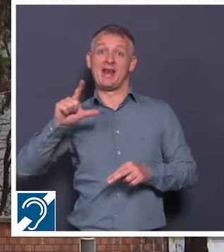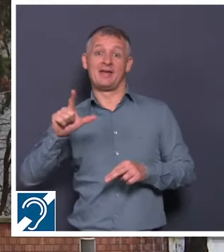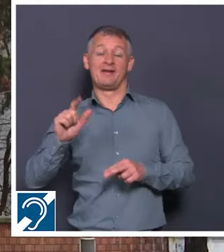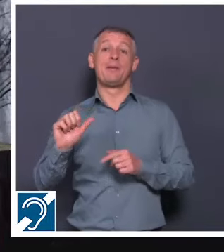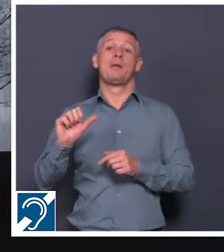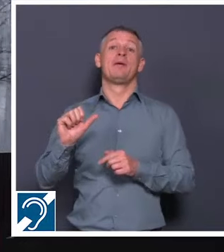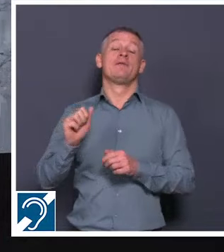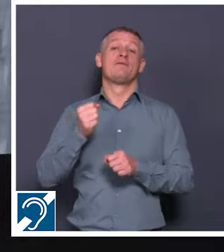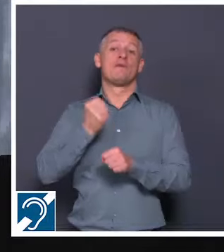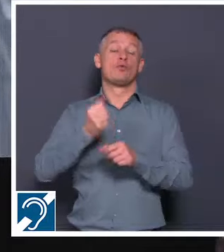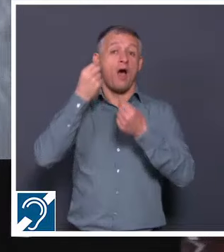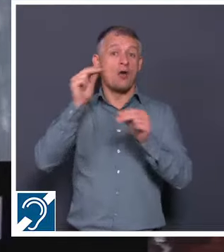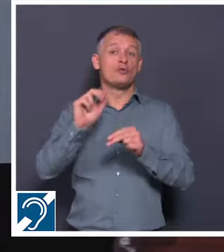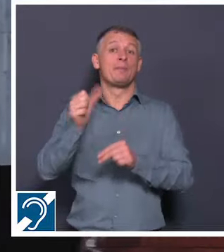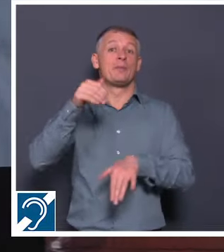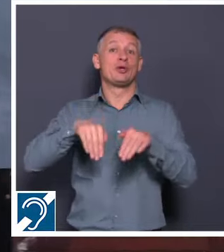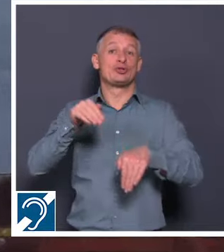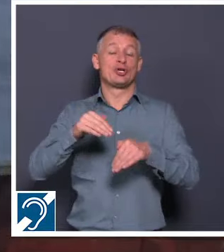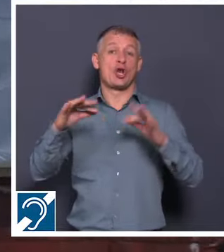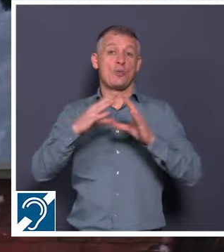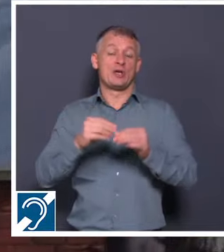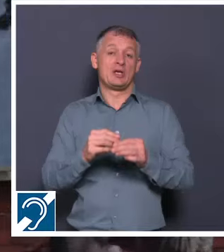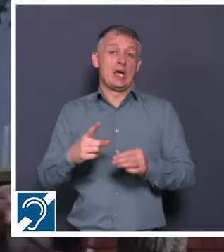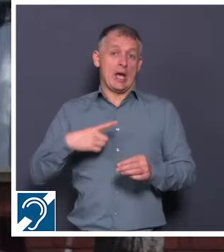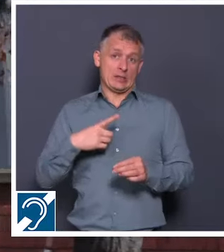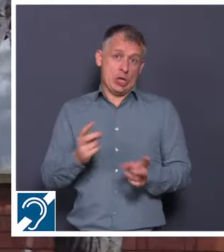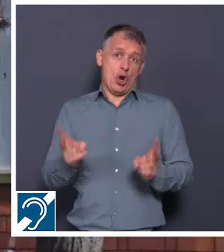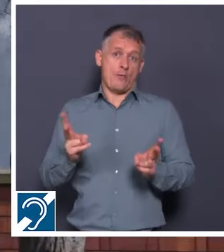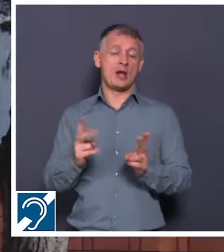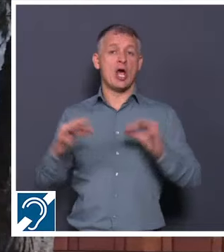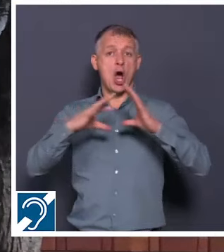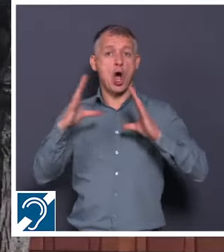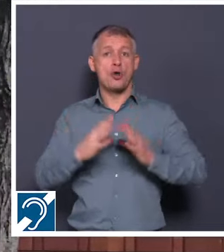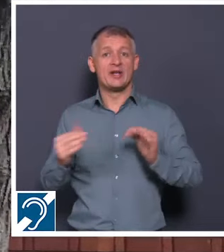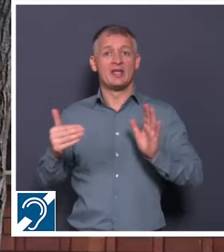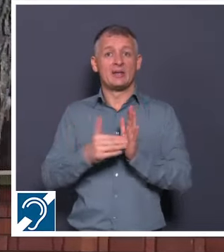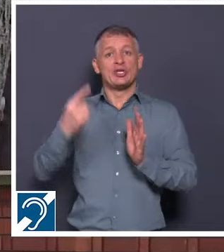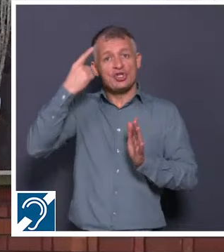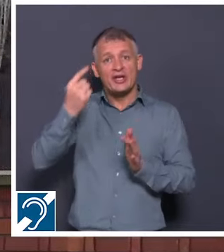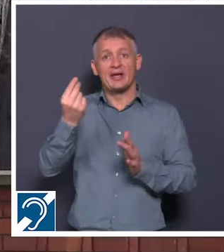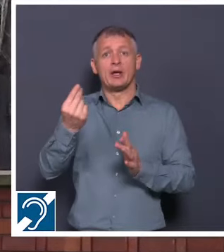care în esență este una legitimă, nu? România ar trebui să știe cum sunt cheltuiți banii și